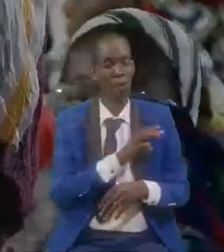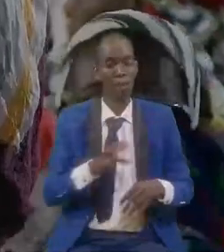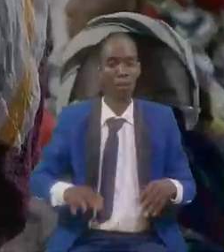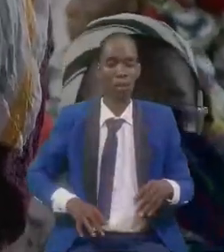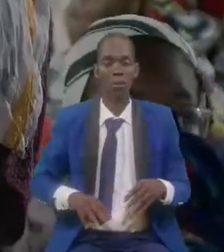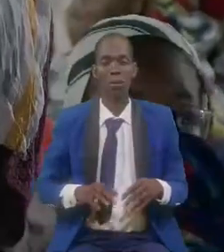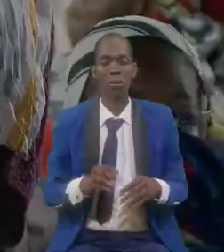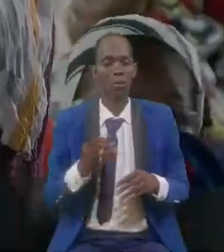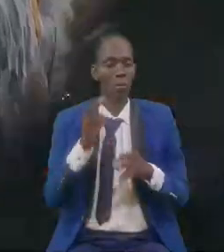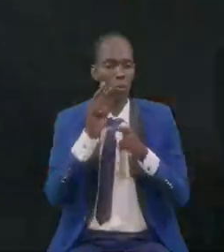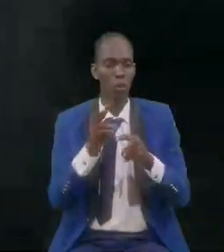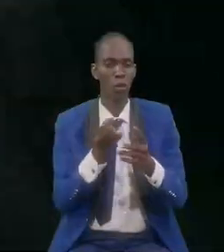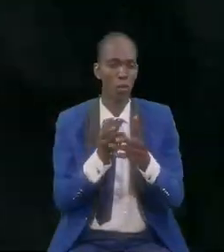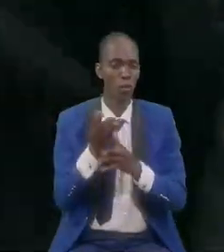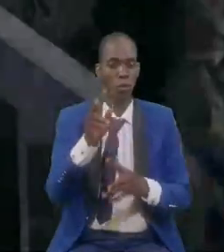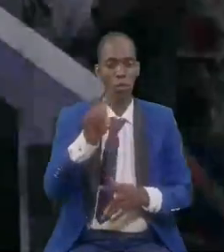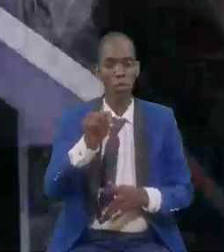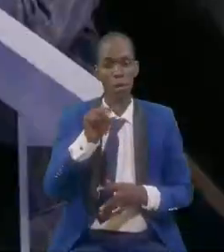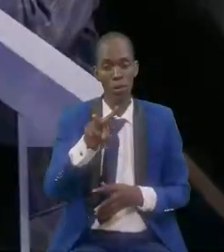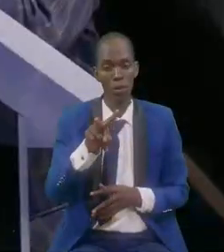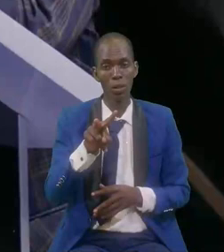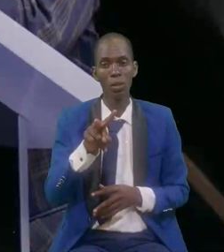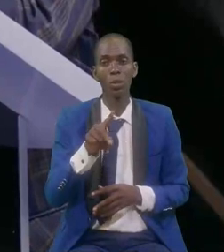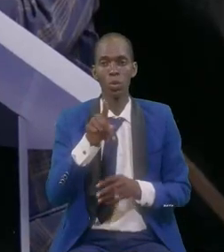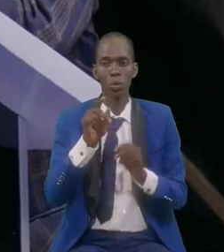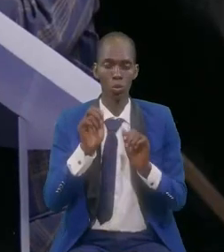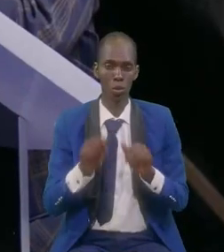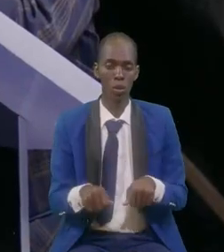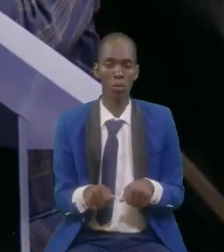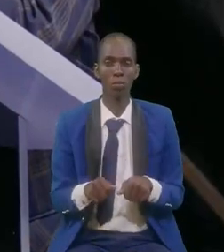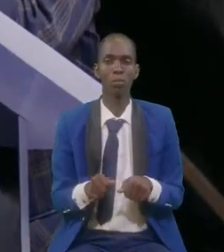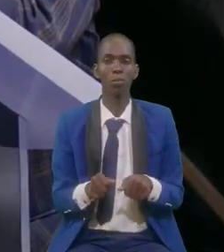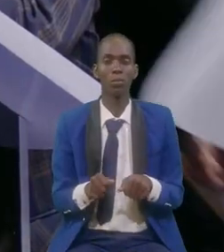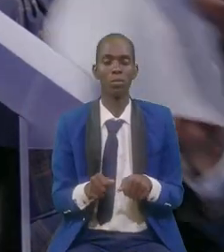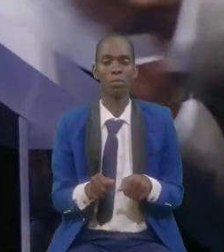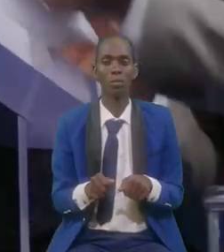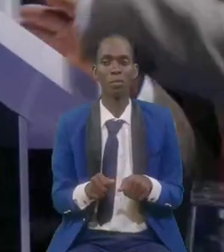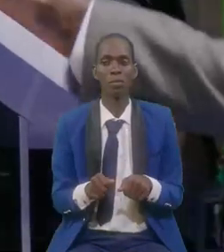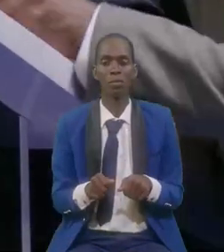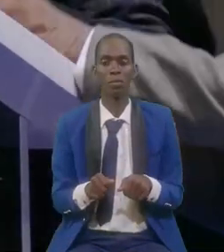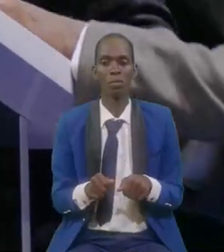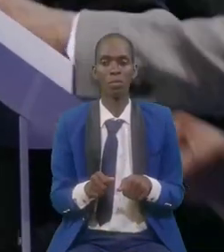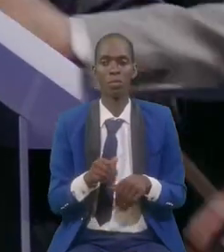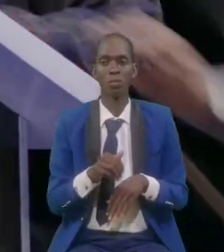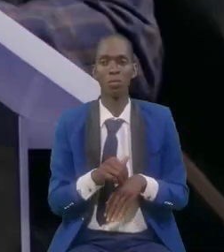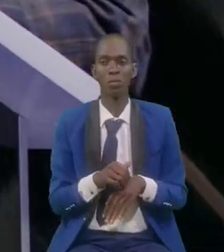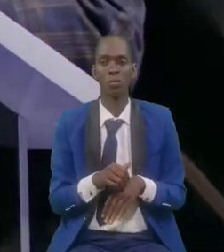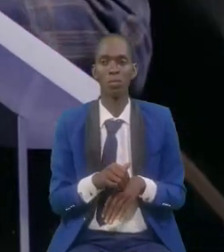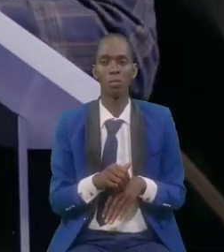ou en suivant la télévision, il y a des numéros qui vous sont communiqués.